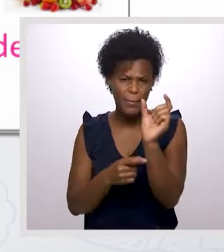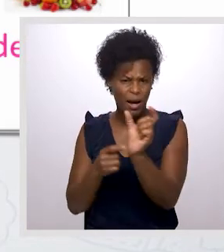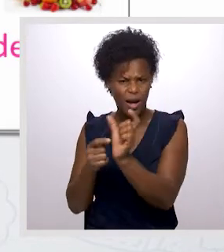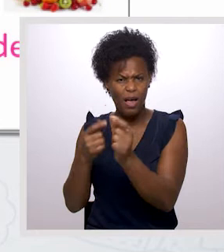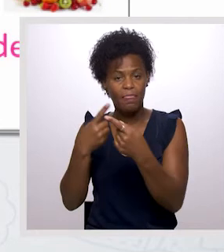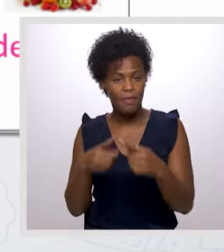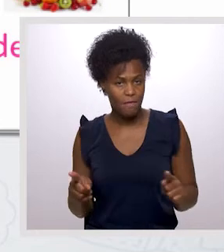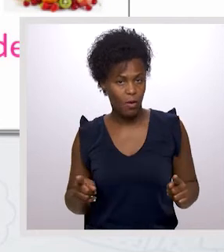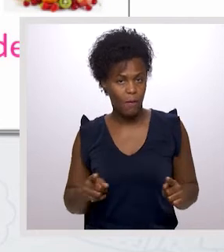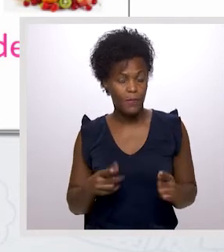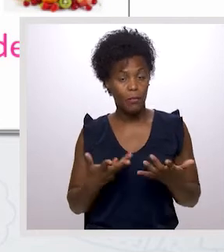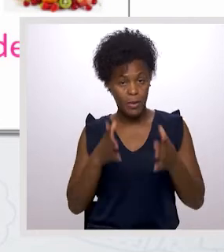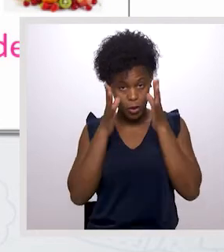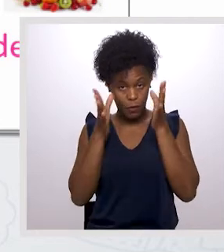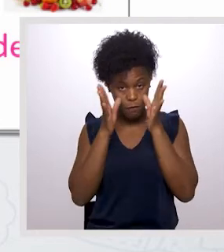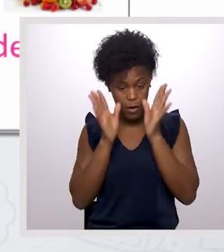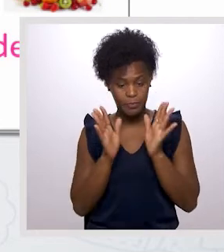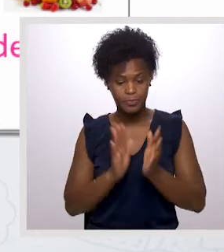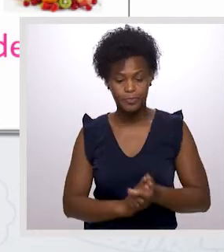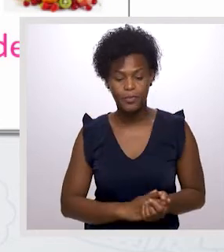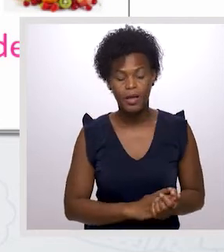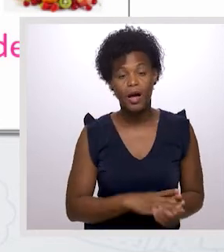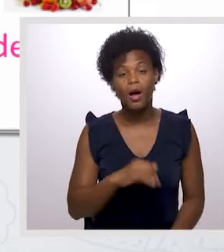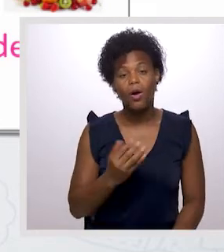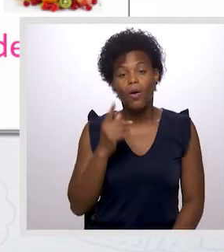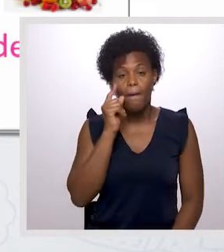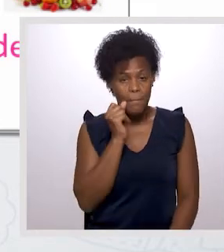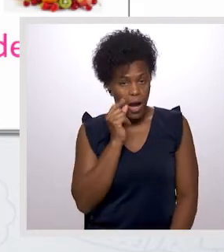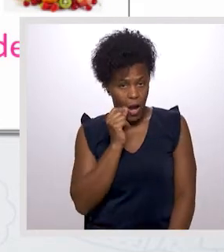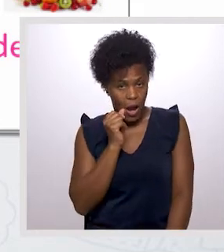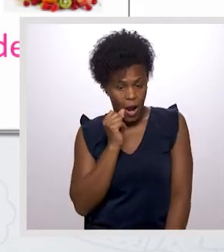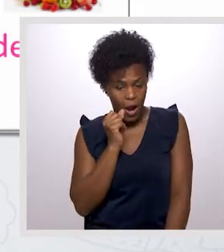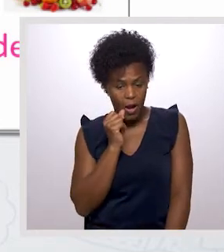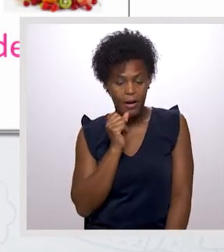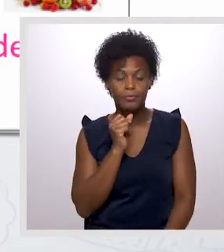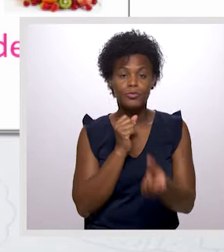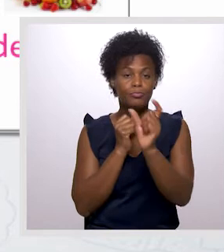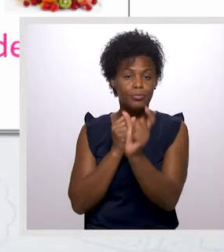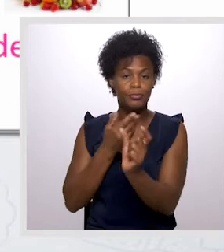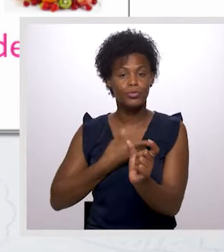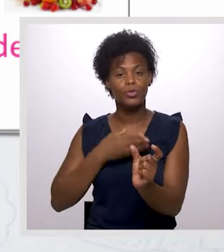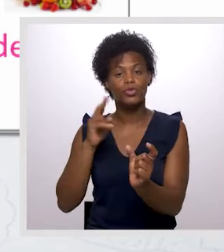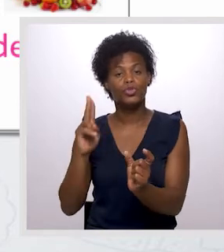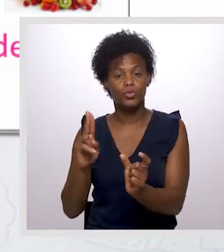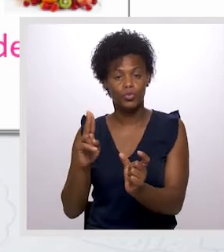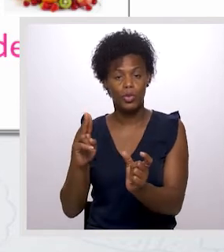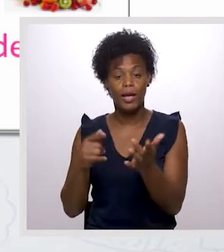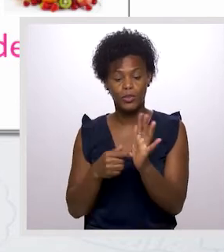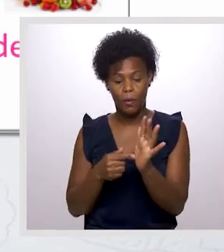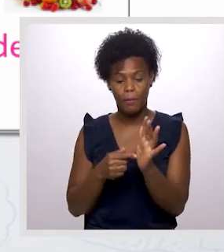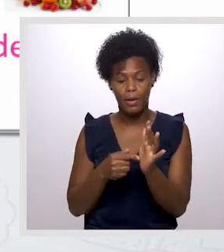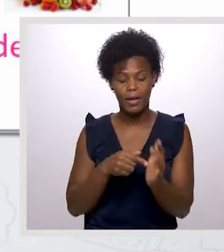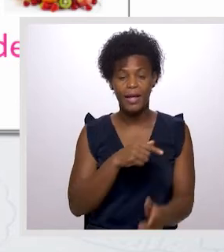différent. Regardez, au masculin, j'utilise le mot du. Par exemple, le